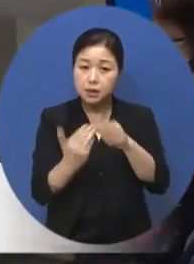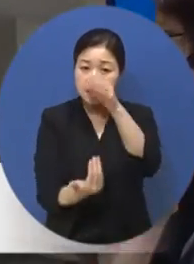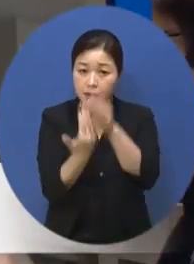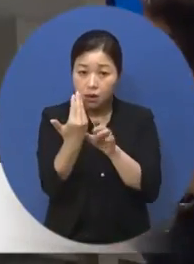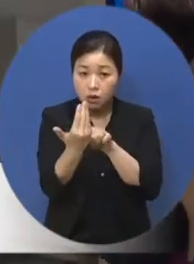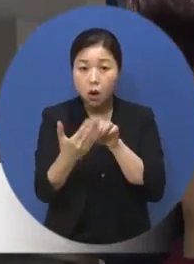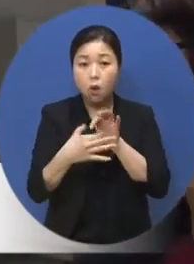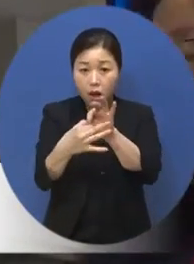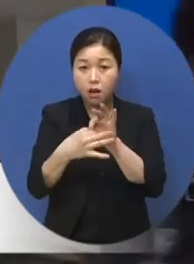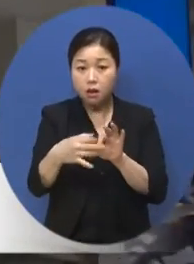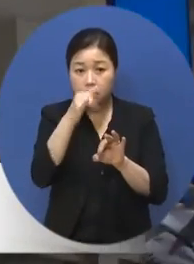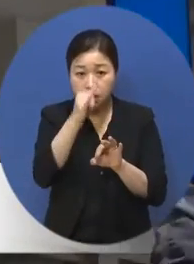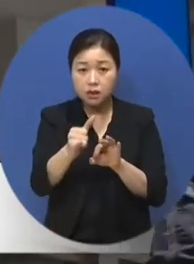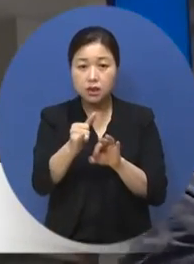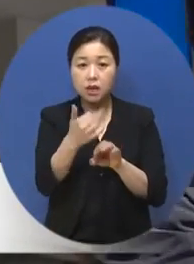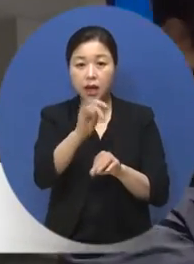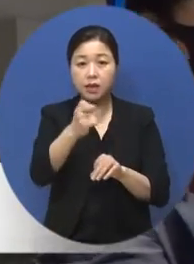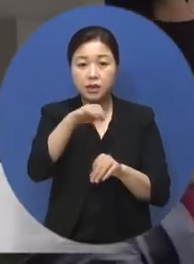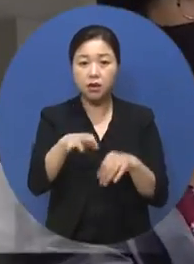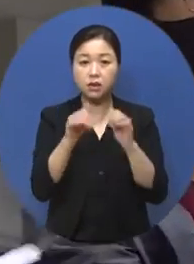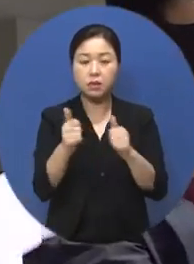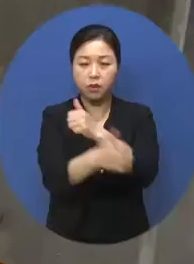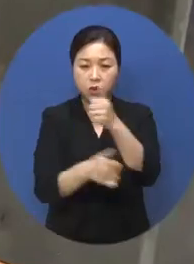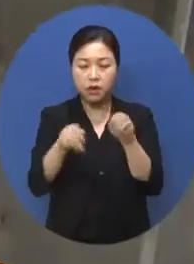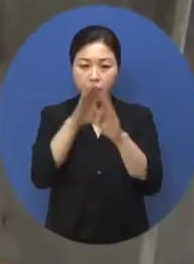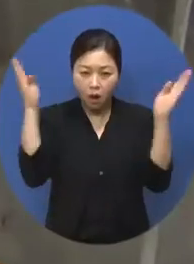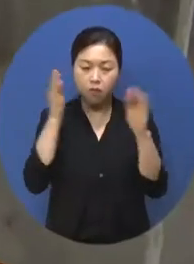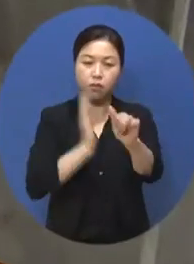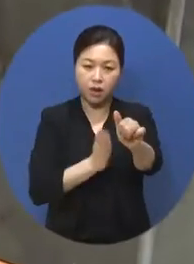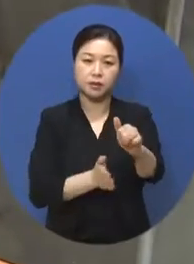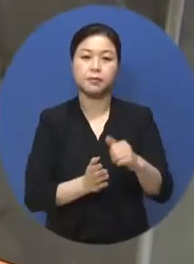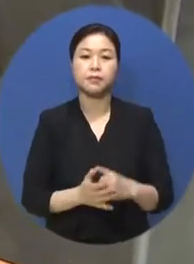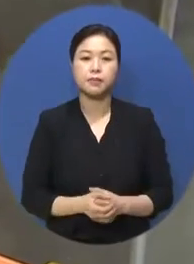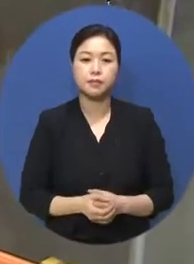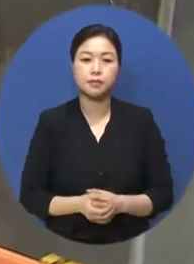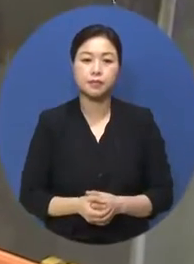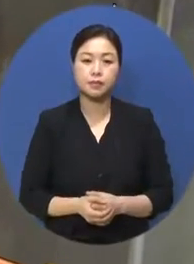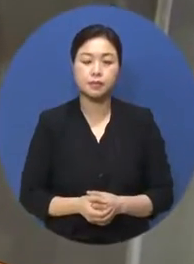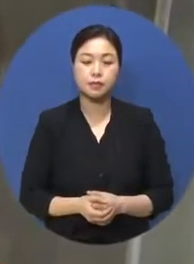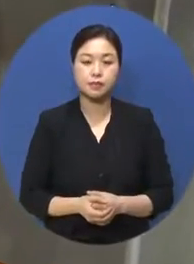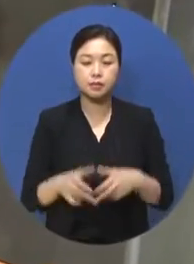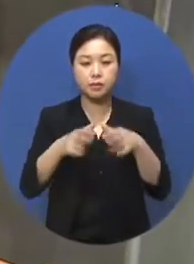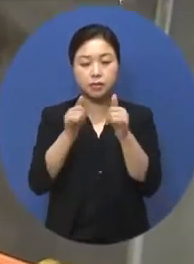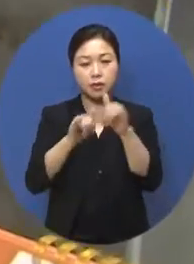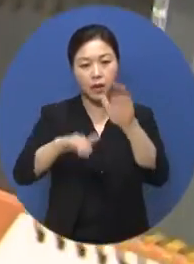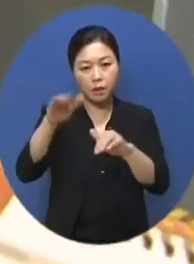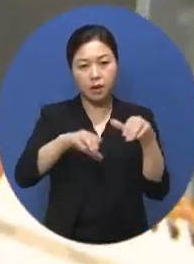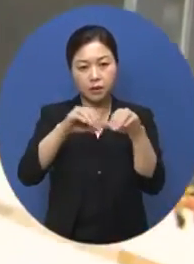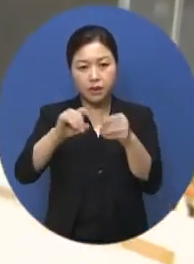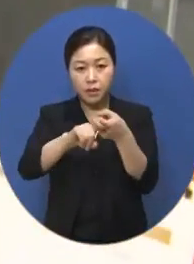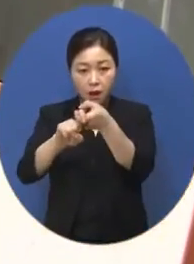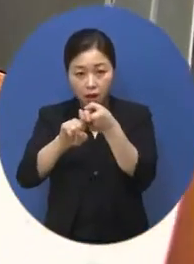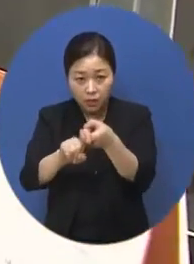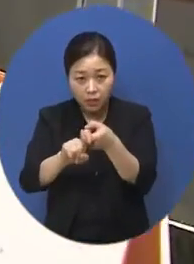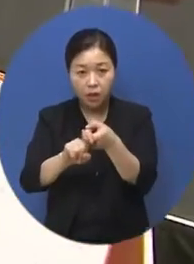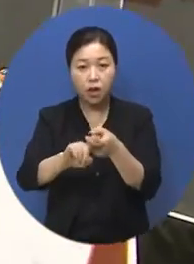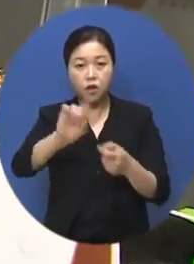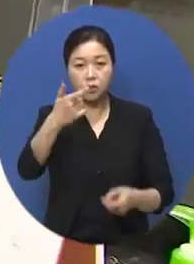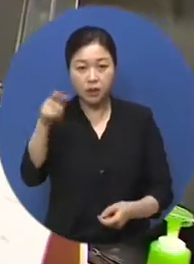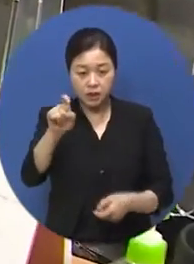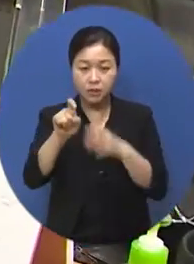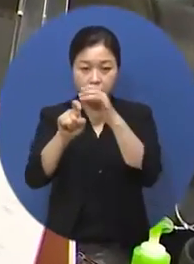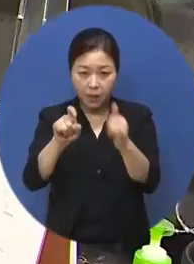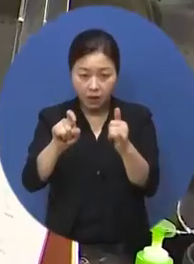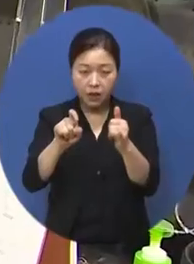대한 행정심판위원회를 개최하시기 바랍니다. 한편 이날 장출연은 610명의 항의 진정이 담긴